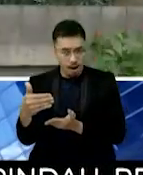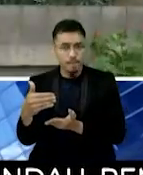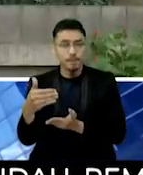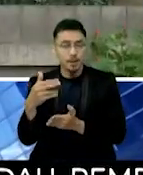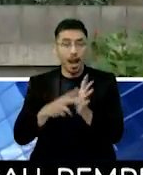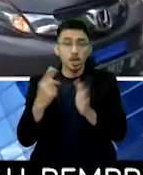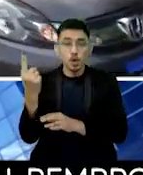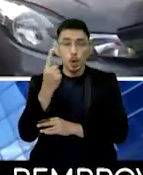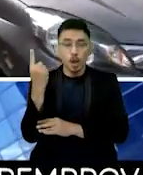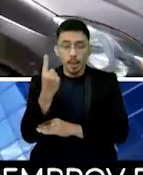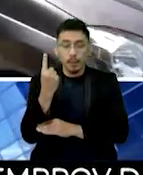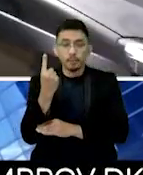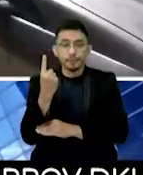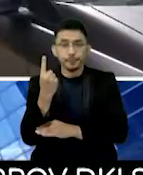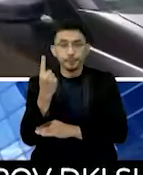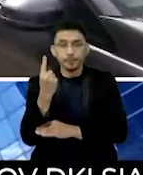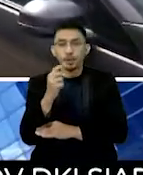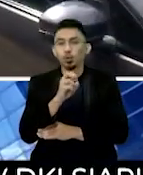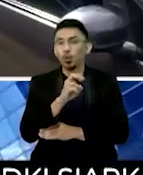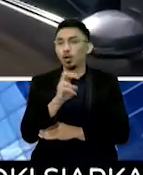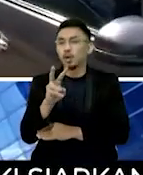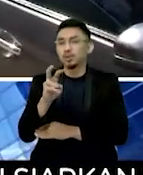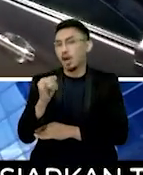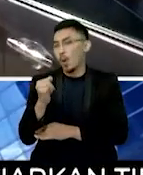hingga 22 Januari tercatat sebanyak